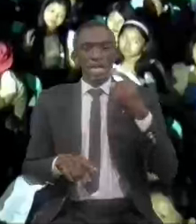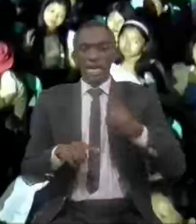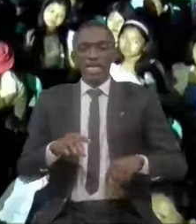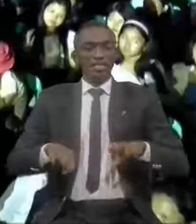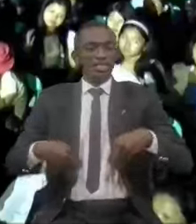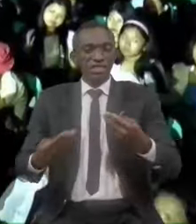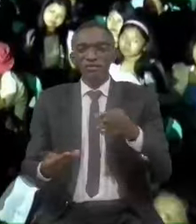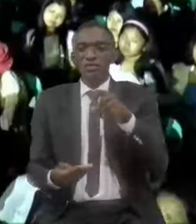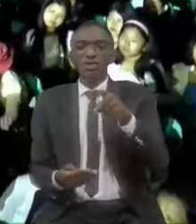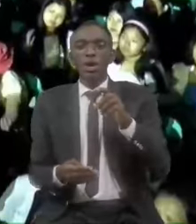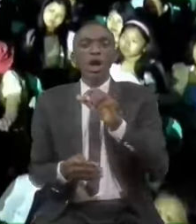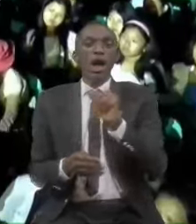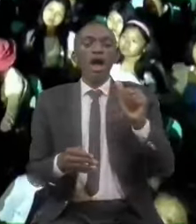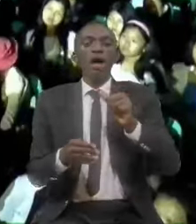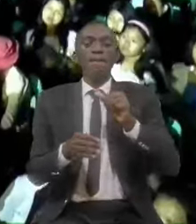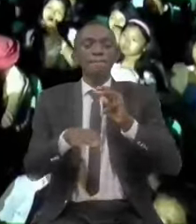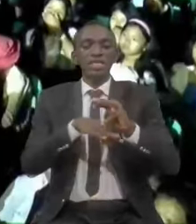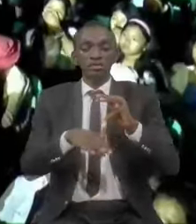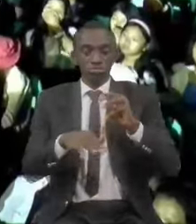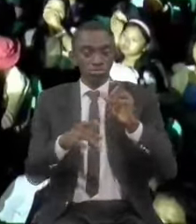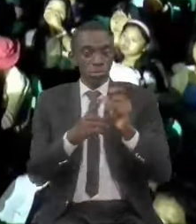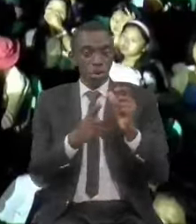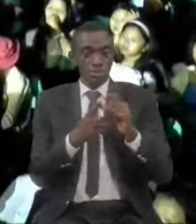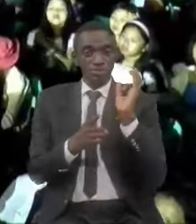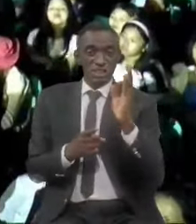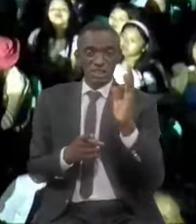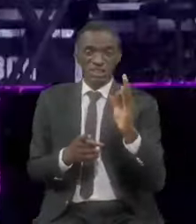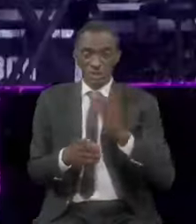donner tout le message comme ça.